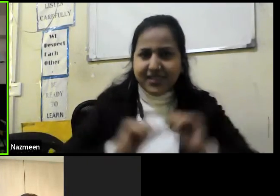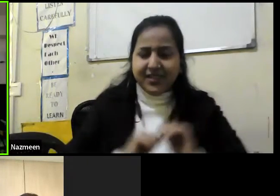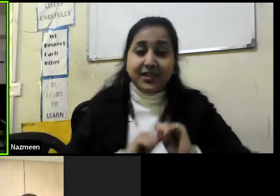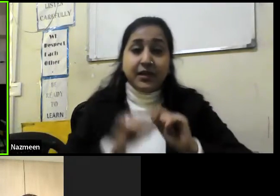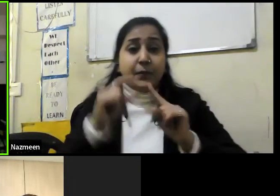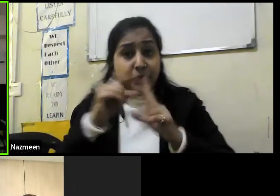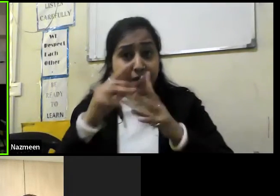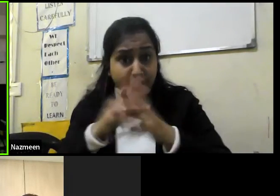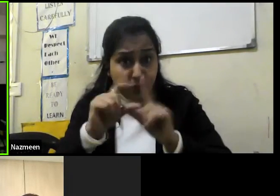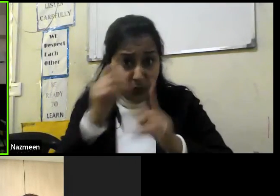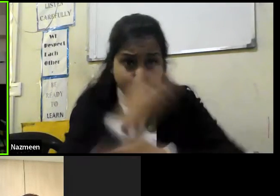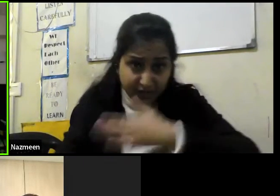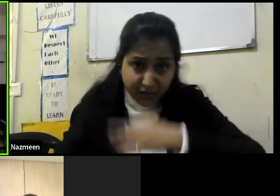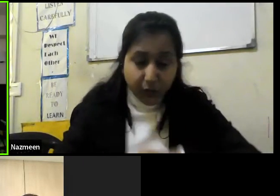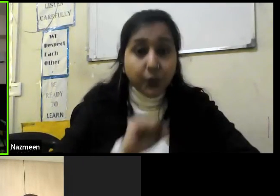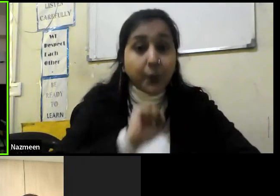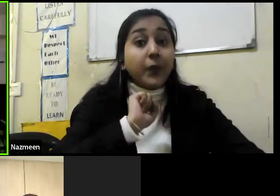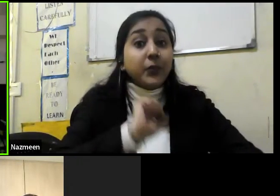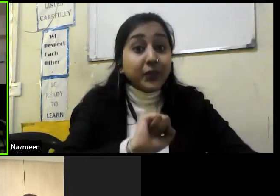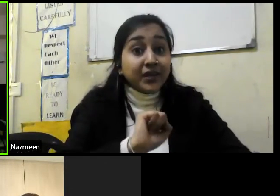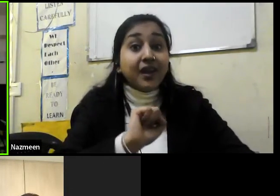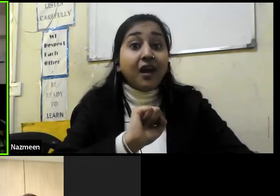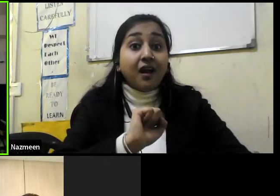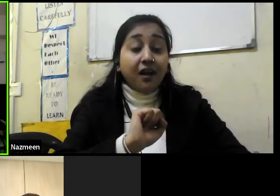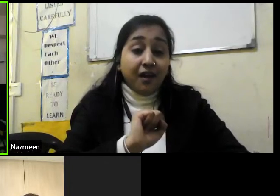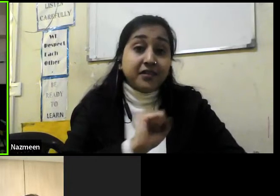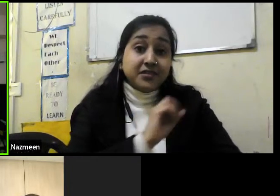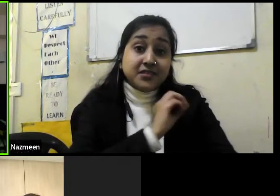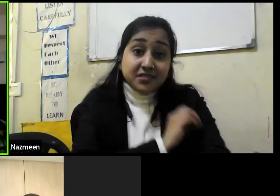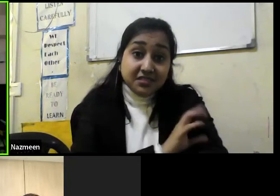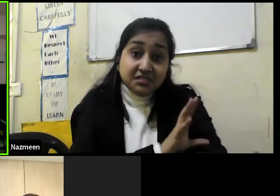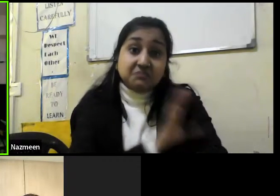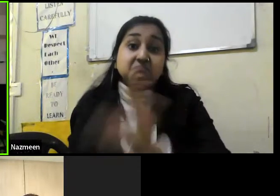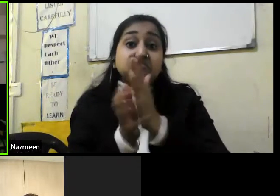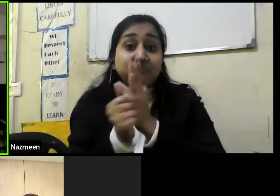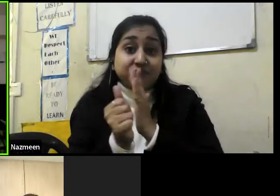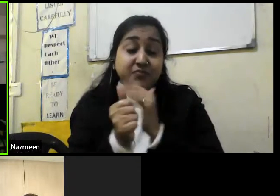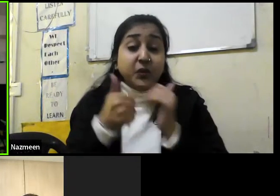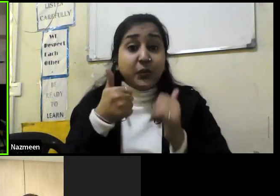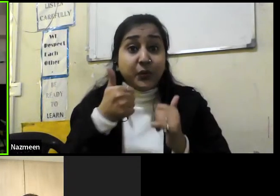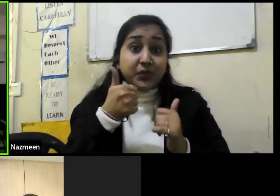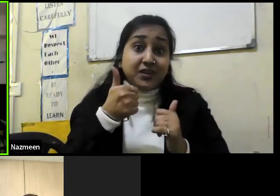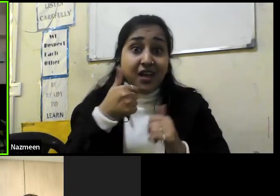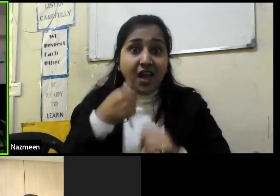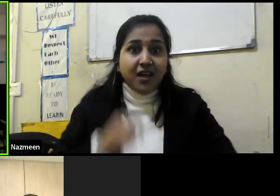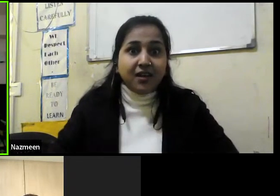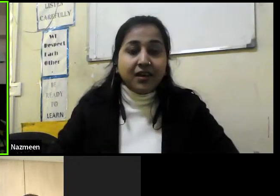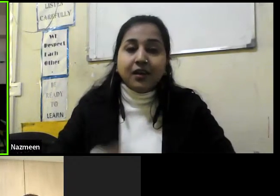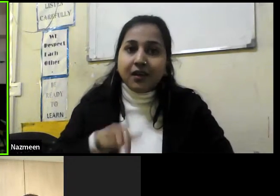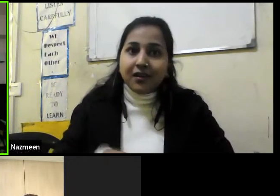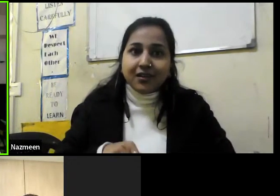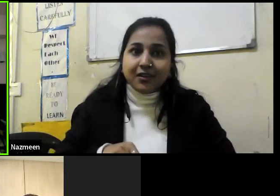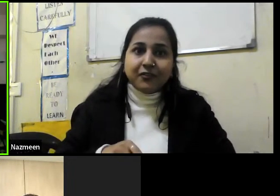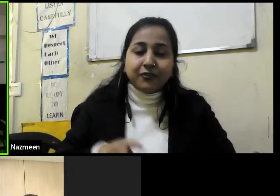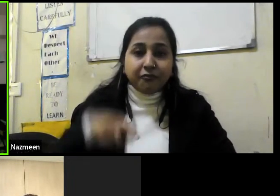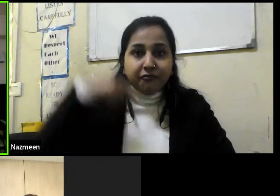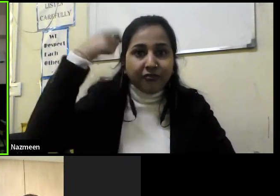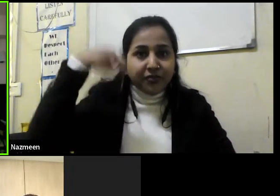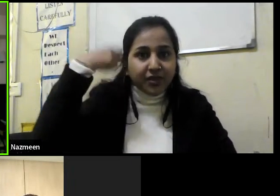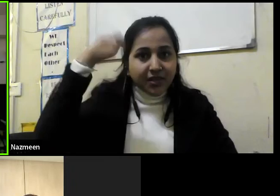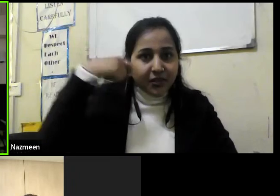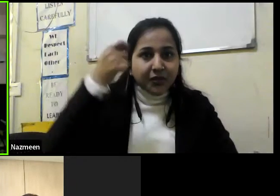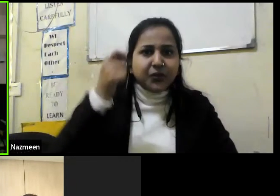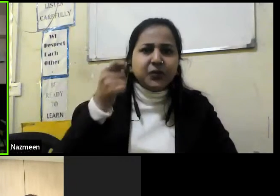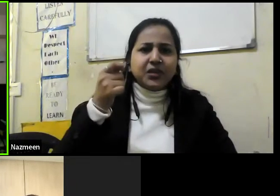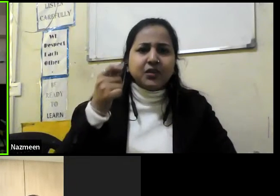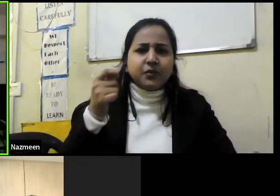पीडब्ल्यूडी हैं लेकिन उनका हुनर बहुत अच्छा है. तो मैं तो ये चाहूंगा कि आप इन चीजों को थोड़ा वीडियो के माध्यम से कैप्चर कीजिए,